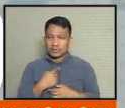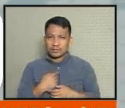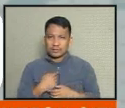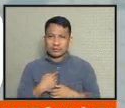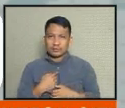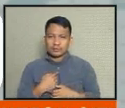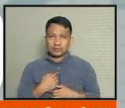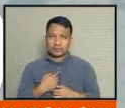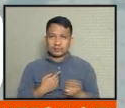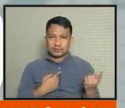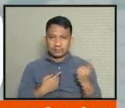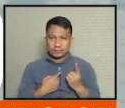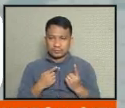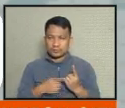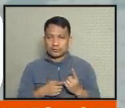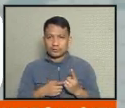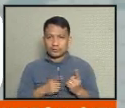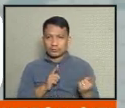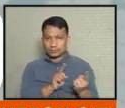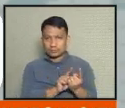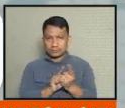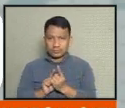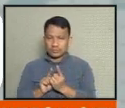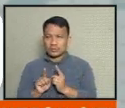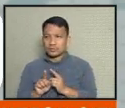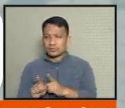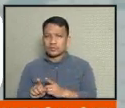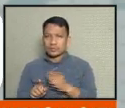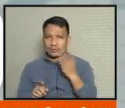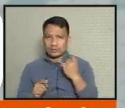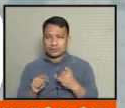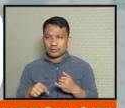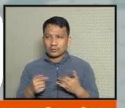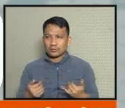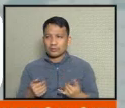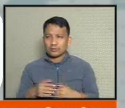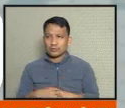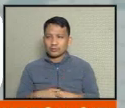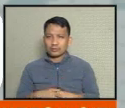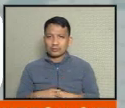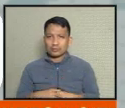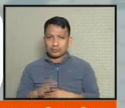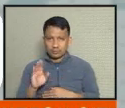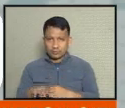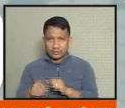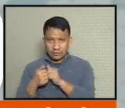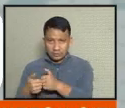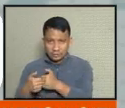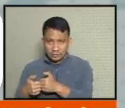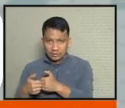nang humahabol-habol sa'yo? Opo. Okay. So, ngayon, sir, nagkabalikan na kayo?